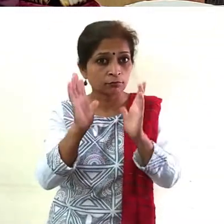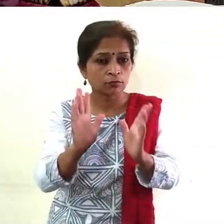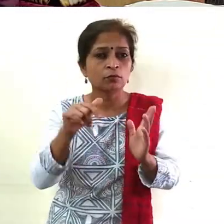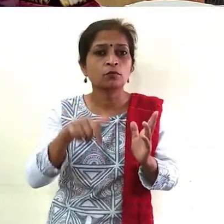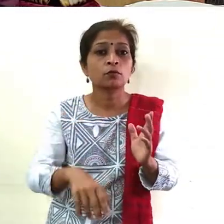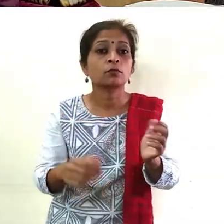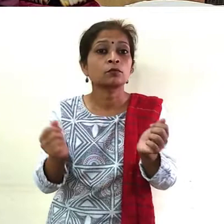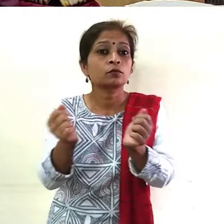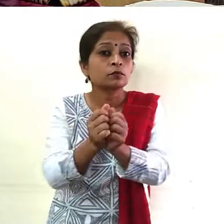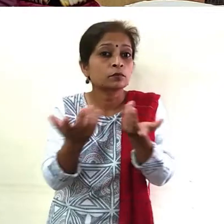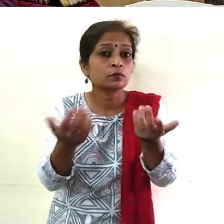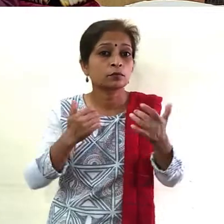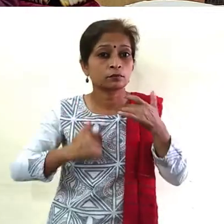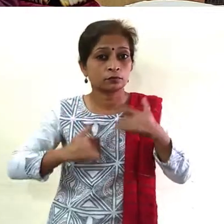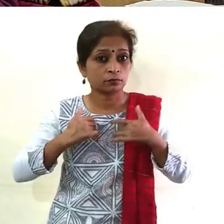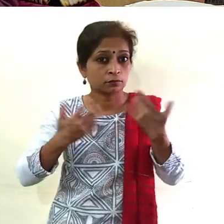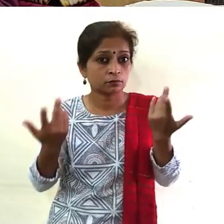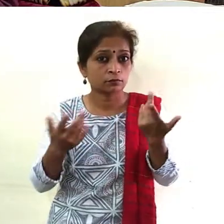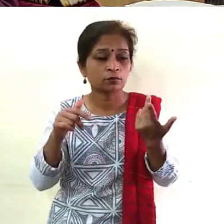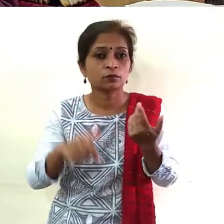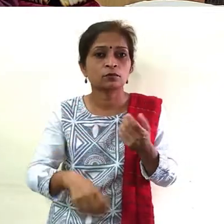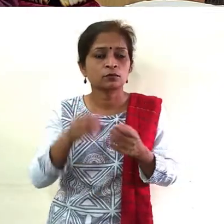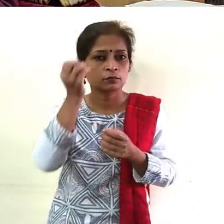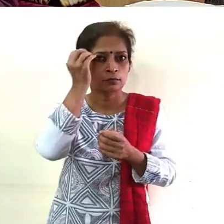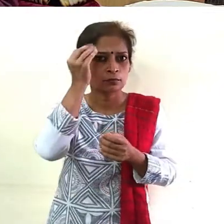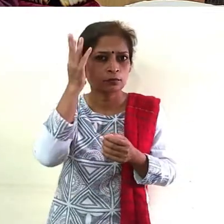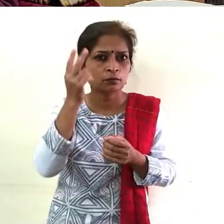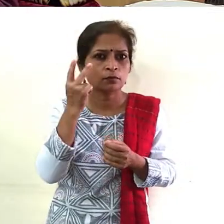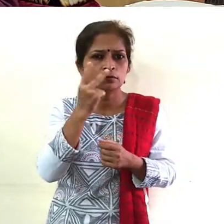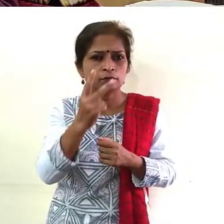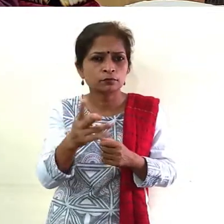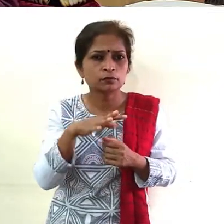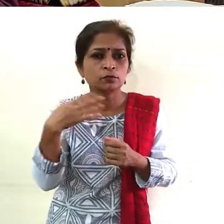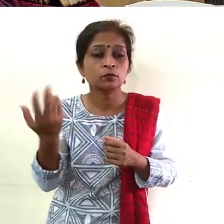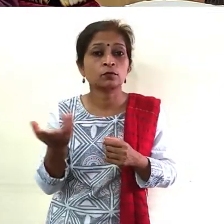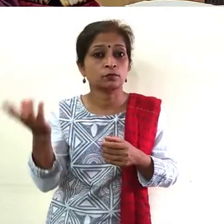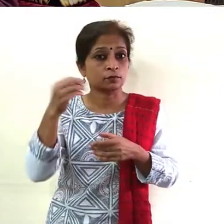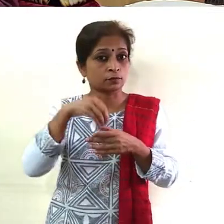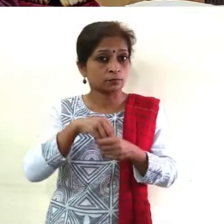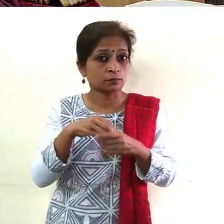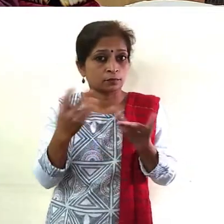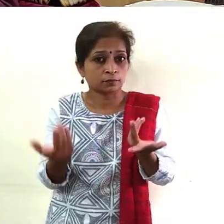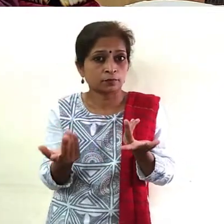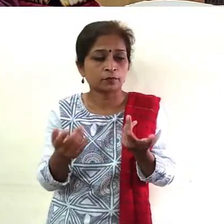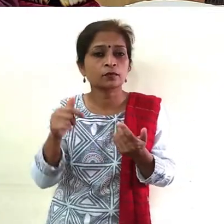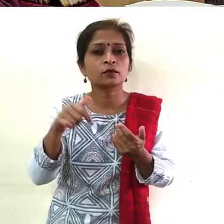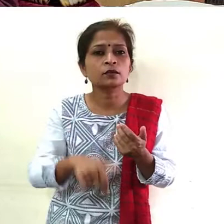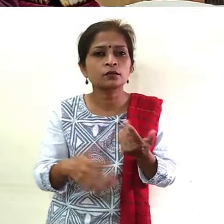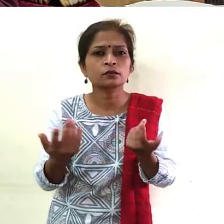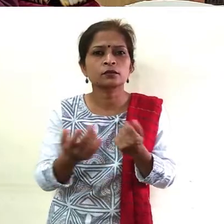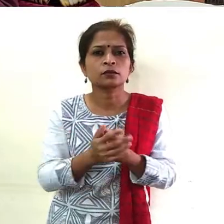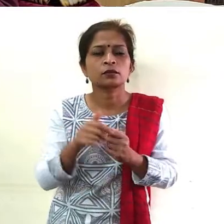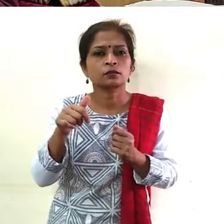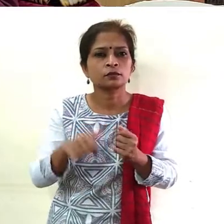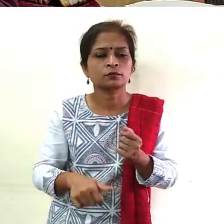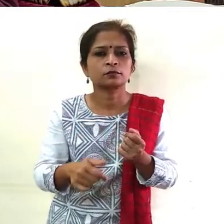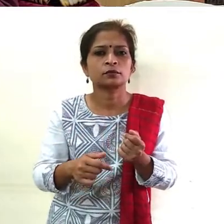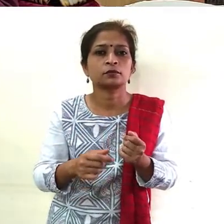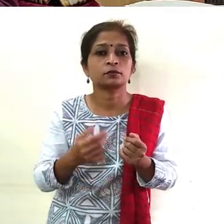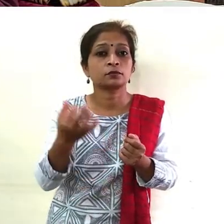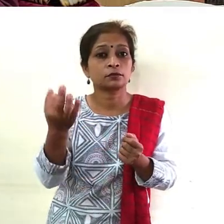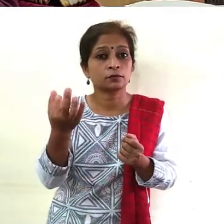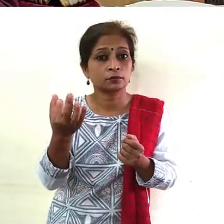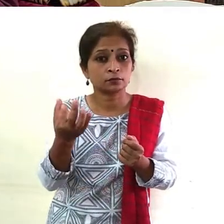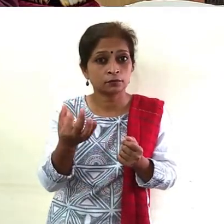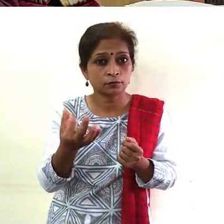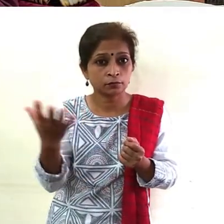ही है, साथ ही उत्सुकता भी जगाता है उसे जानने, पहचानने और आत्मसात करने के लिए। इसीलिए लेकर आ रहे